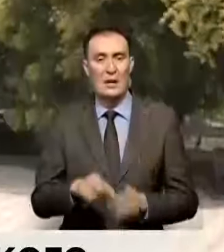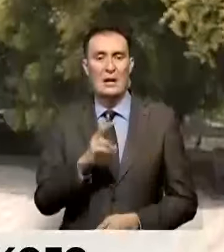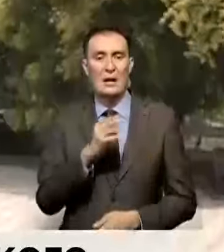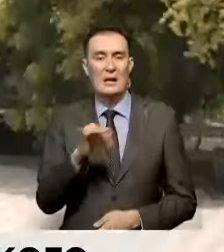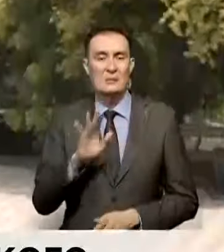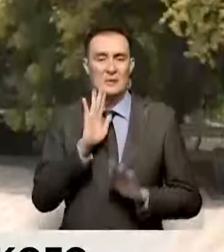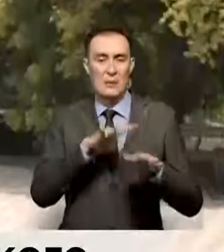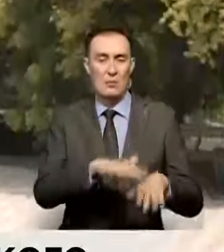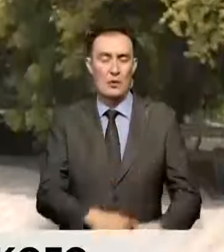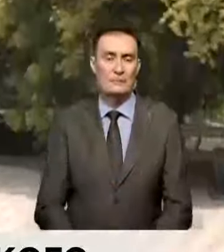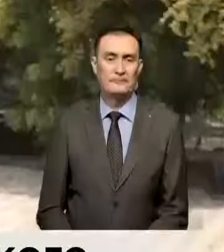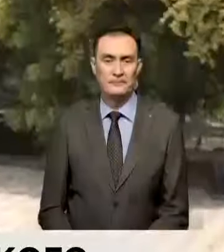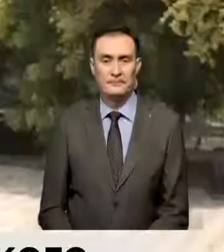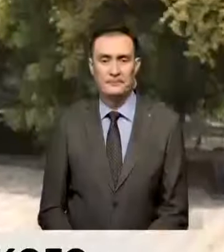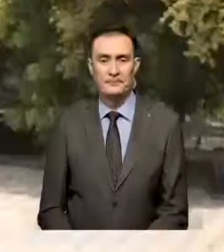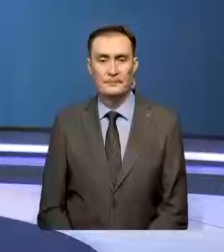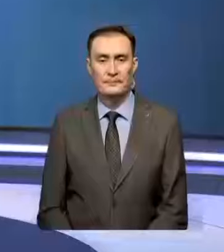море.